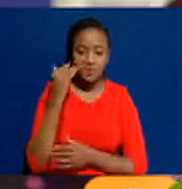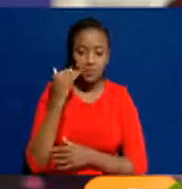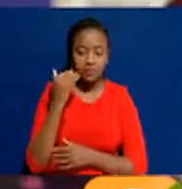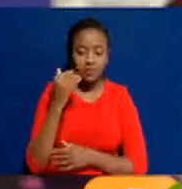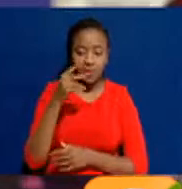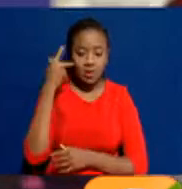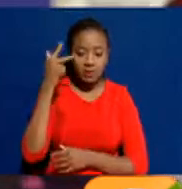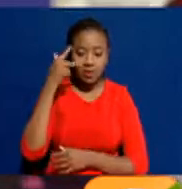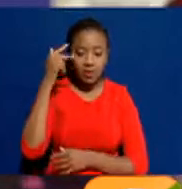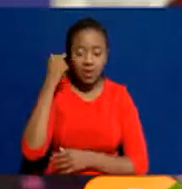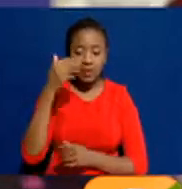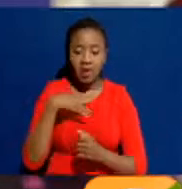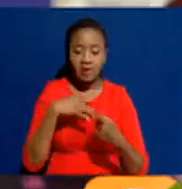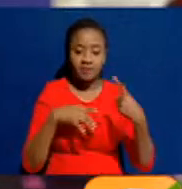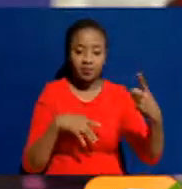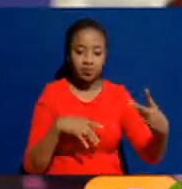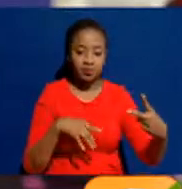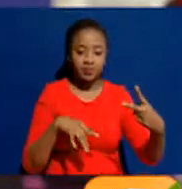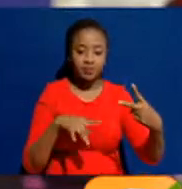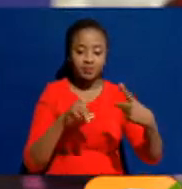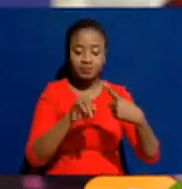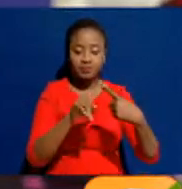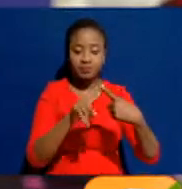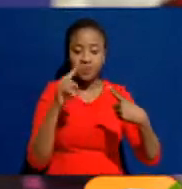The first is the threat of terror.